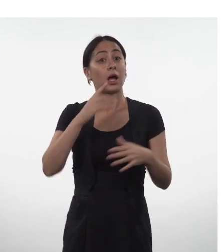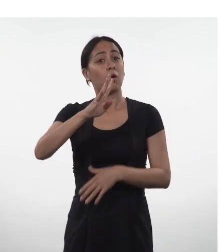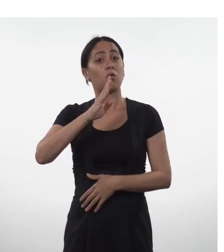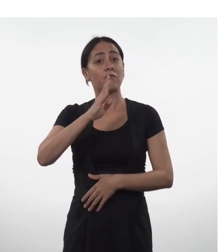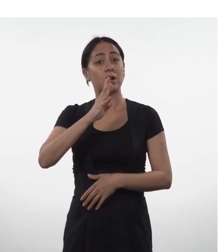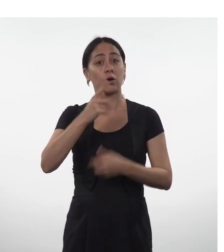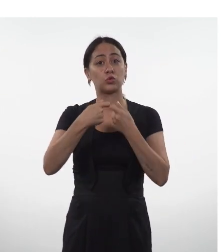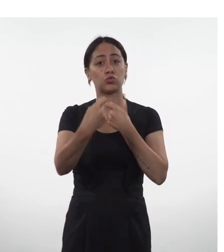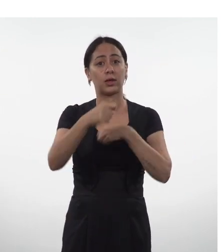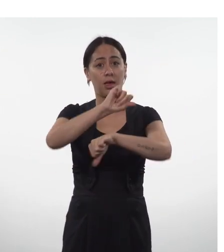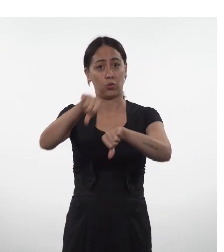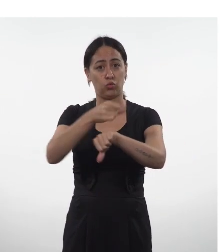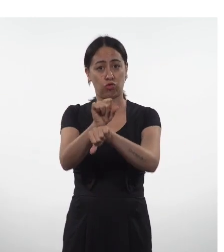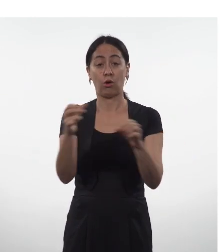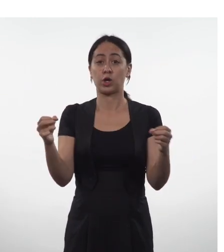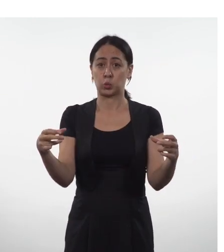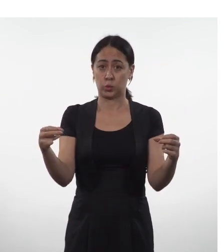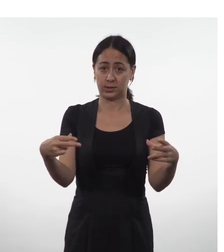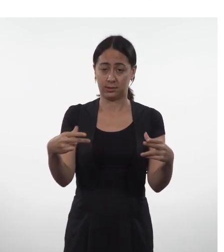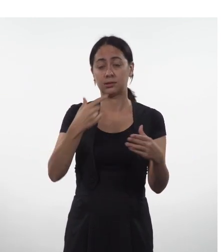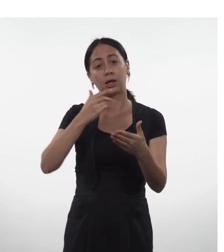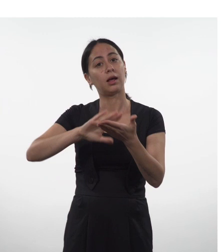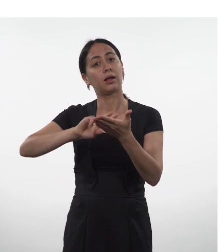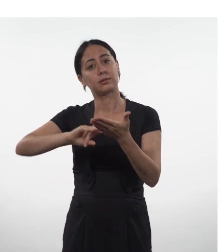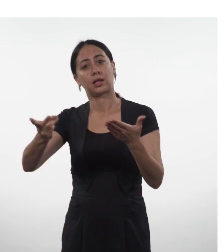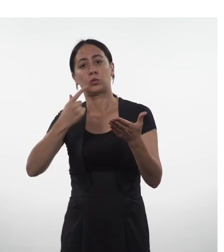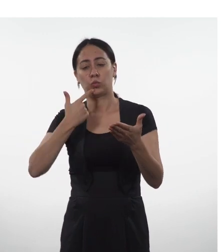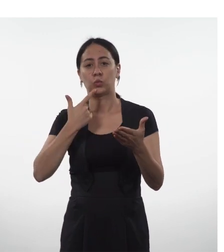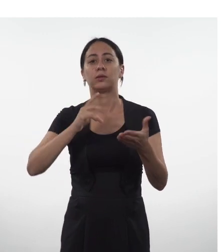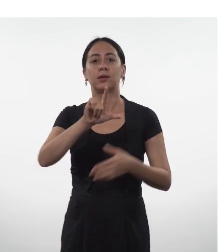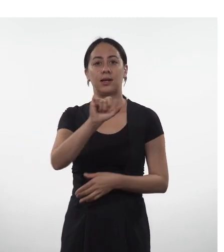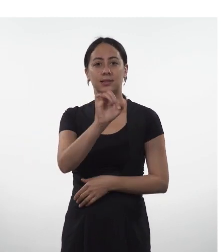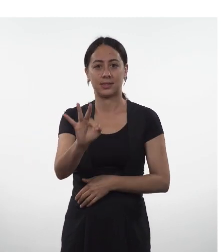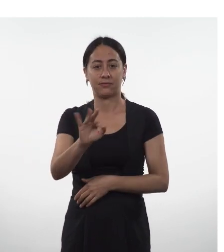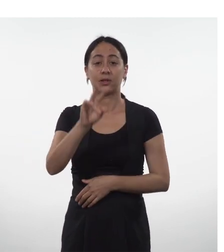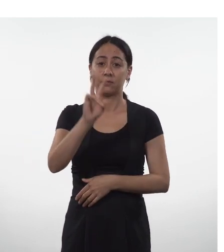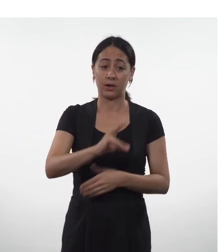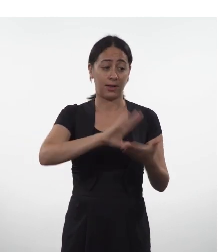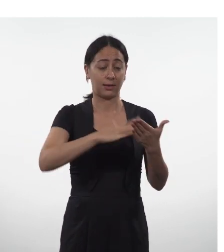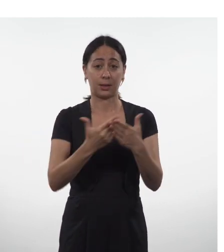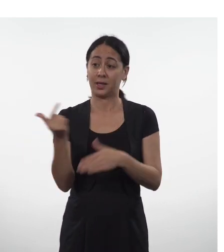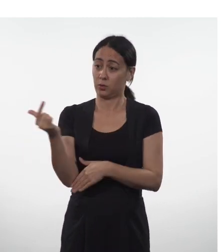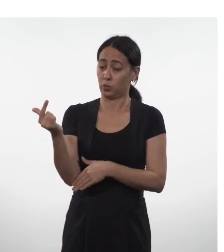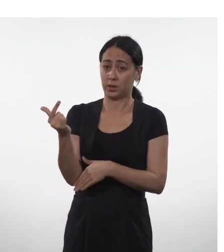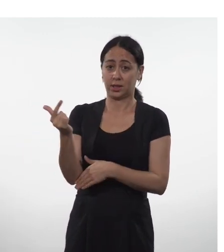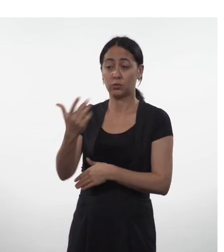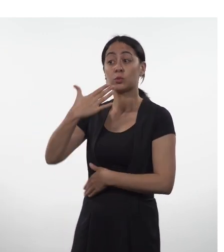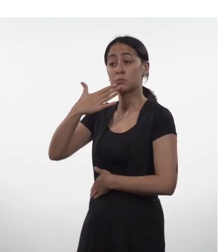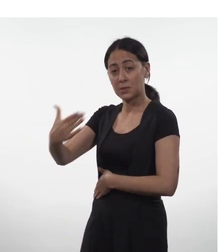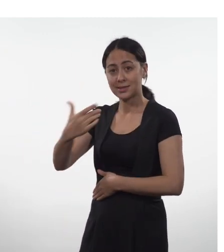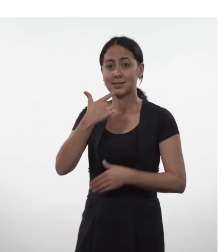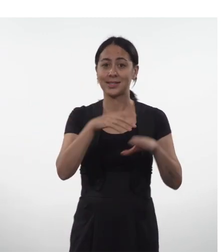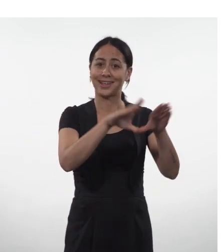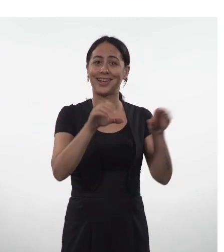durée d'1 heure. Il est sous-titré, il est traduit en langue des signes française. Un grand merci aux 2 interprètes qui nous accompagnent aujourd'hui et à toute